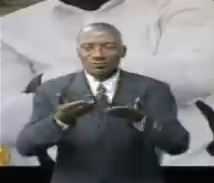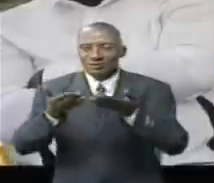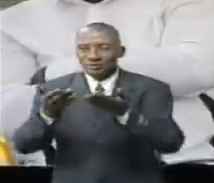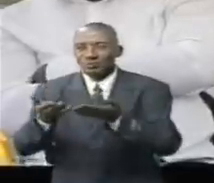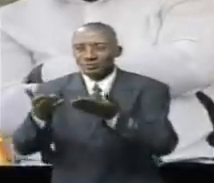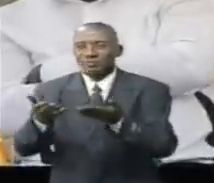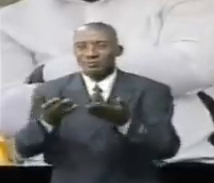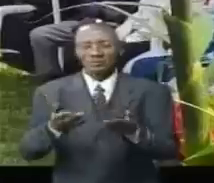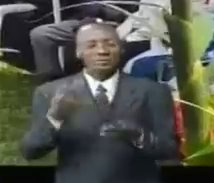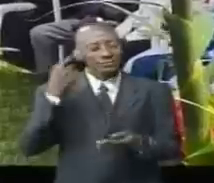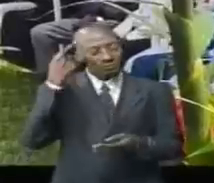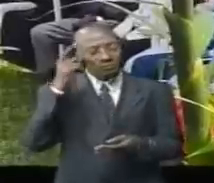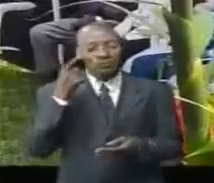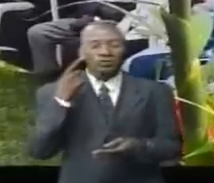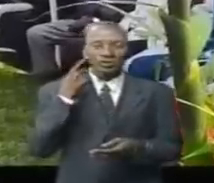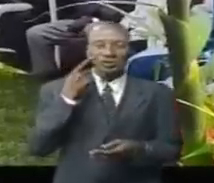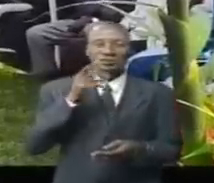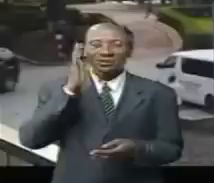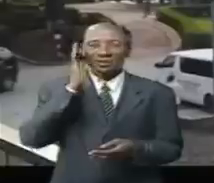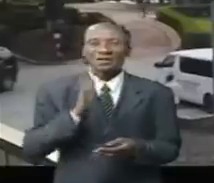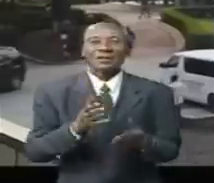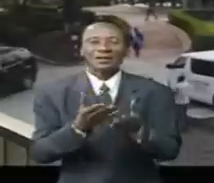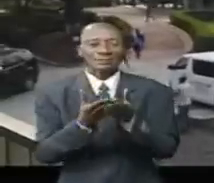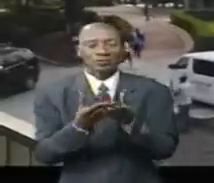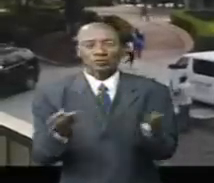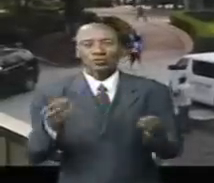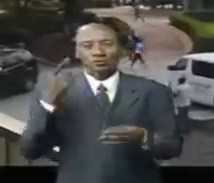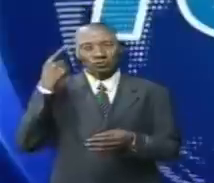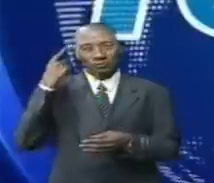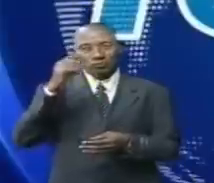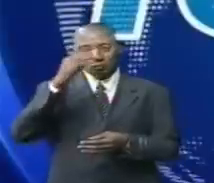pouvant faire de cet alma mater une grande école de commerce.